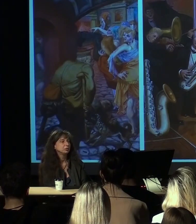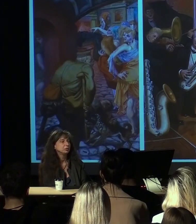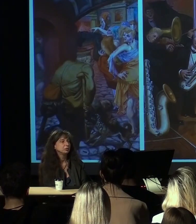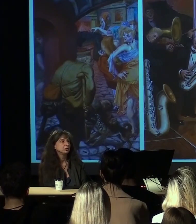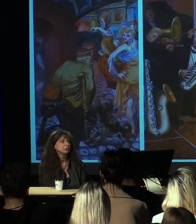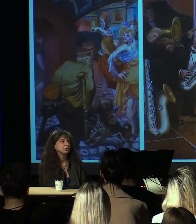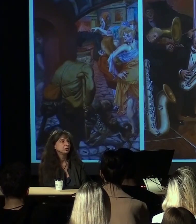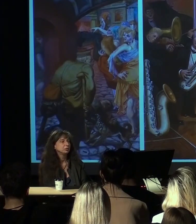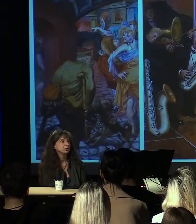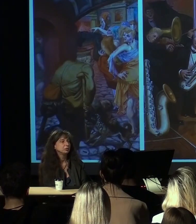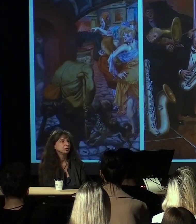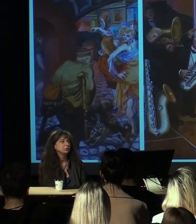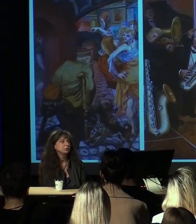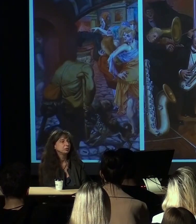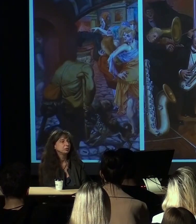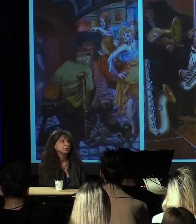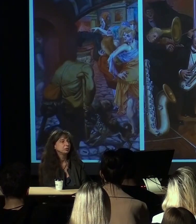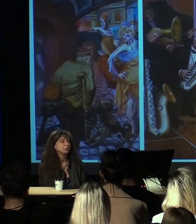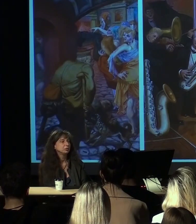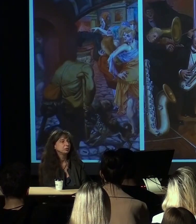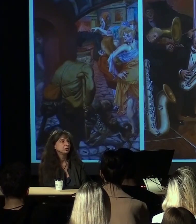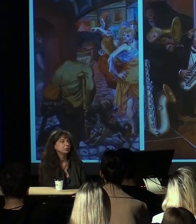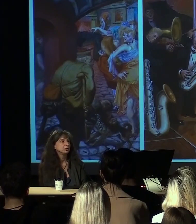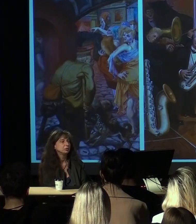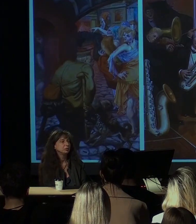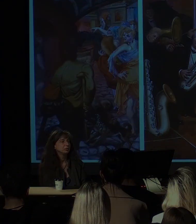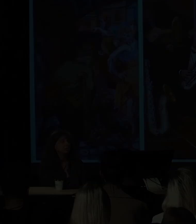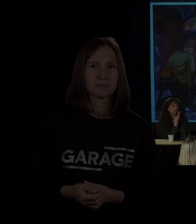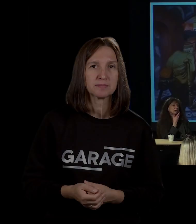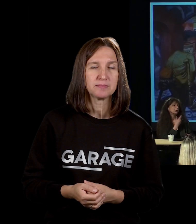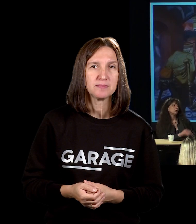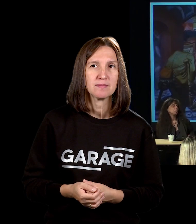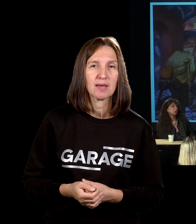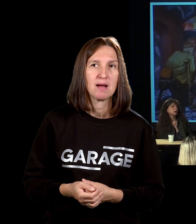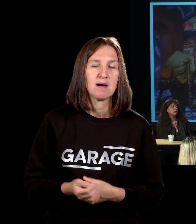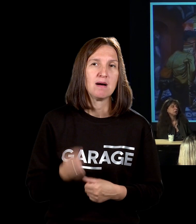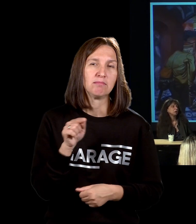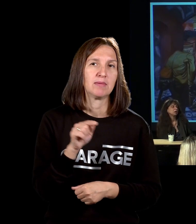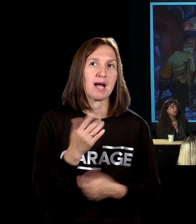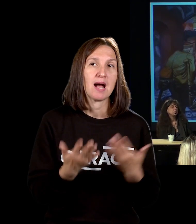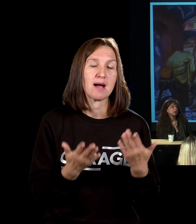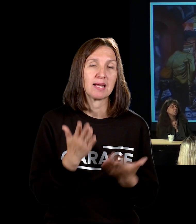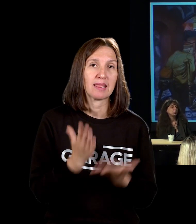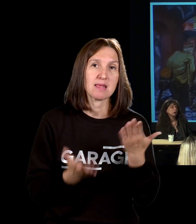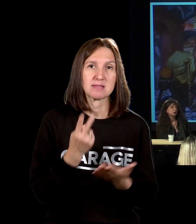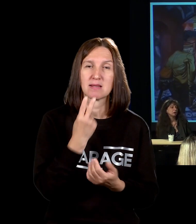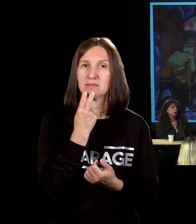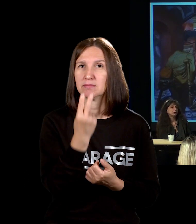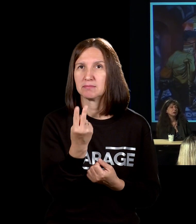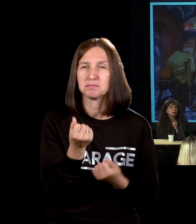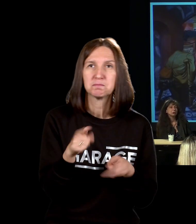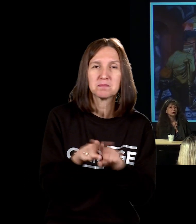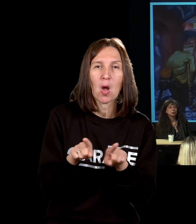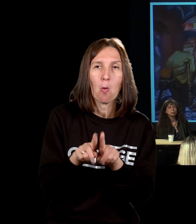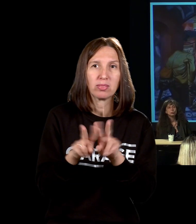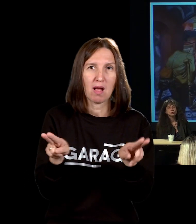Изображение женищих, напротив, гипертрофировано отталкивающе. А который, если искать ему какие-то